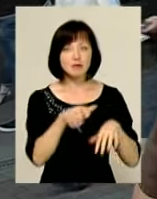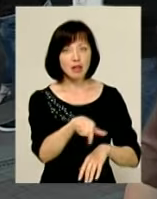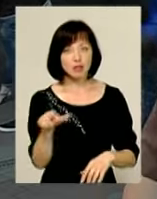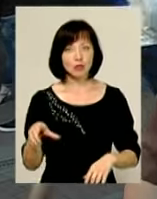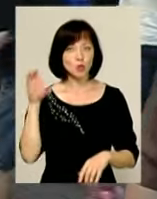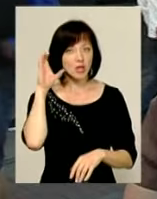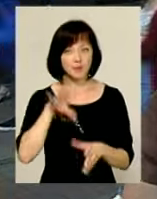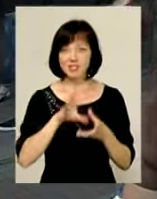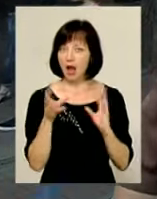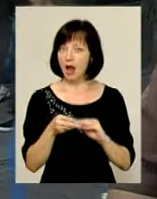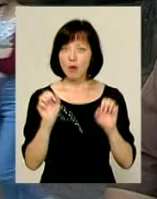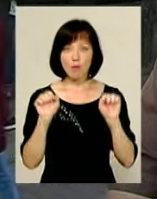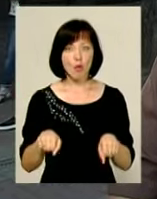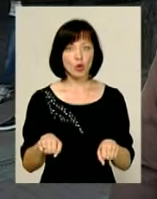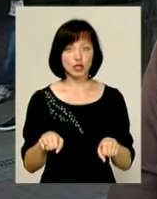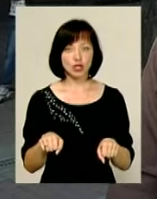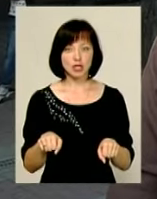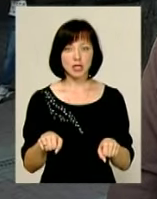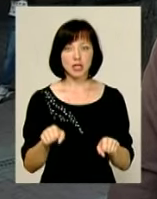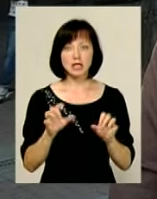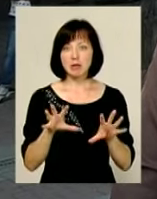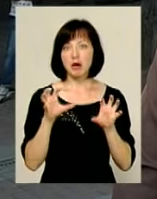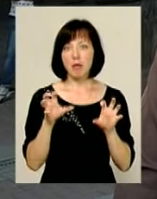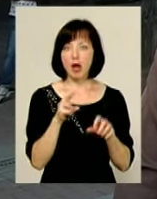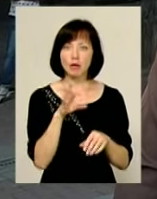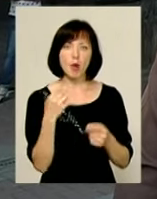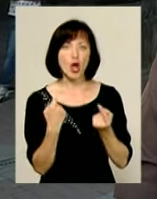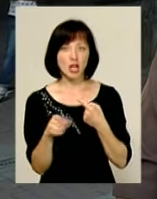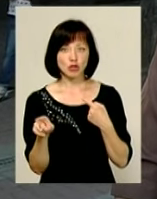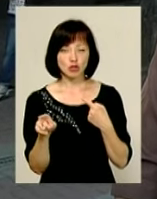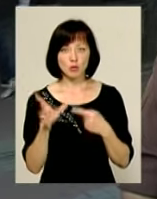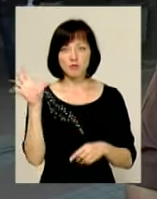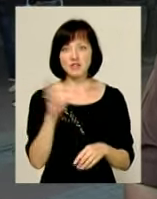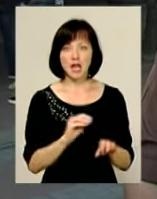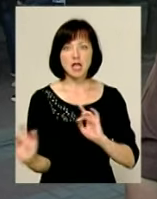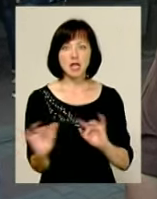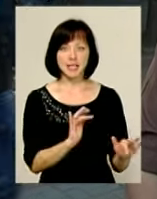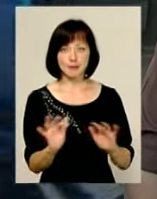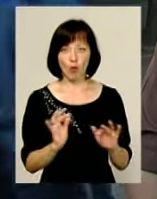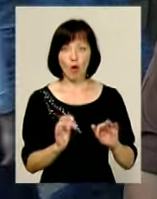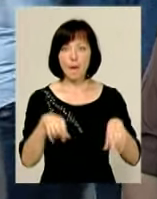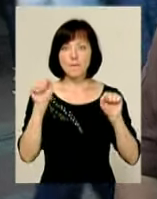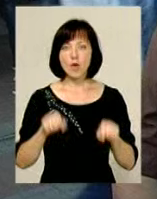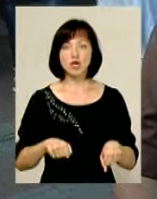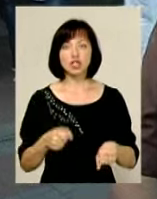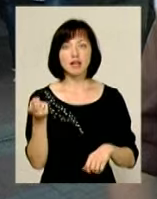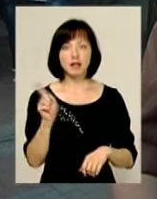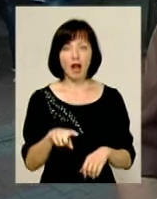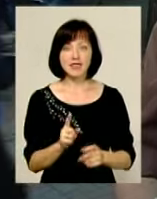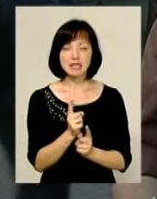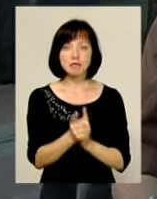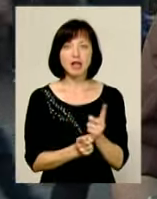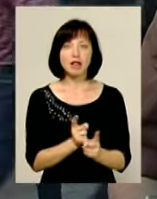слухачем. Взагалі він може сприймати по-іншому все дійство, може навіть